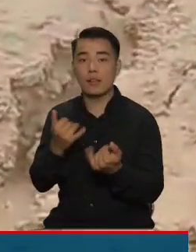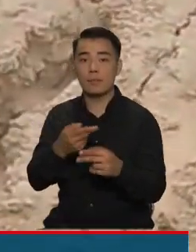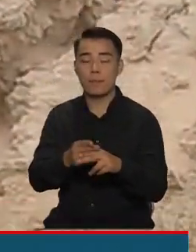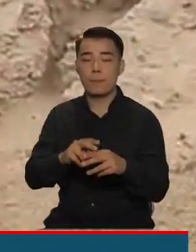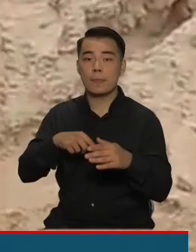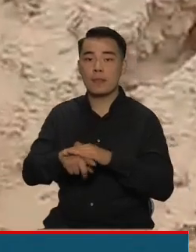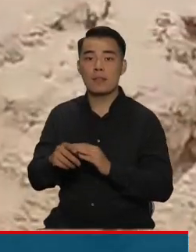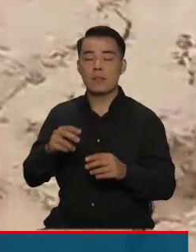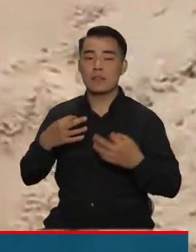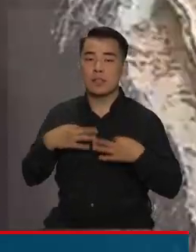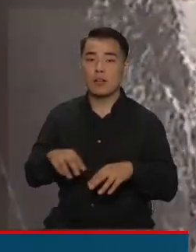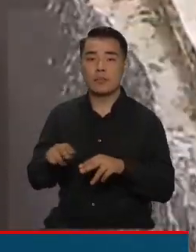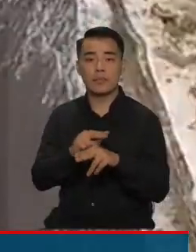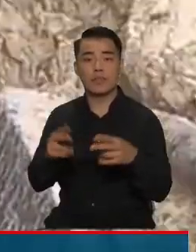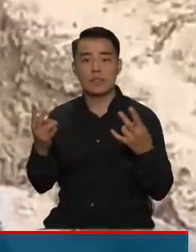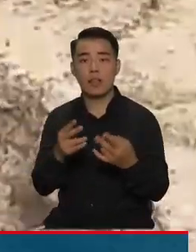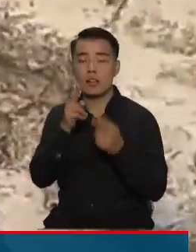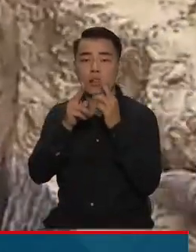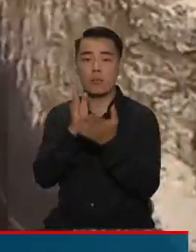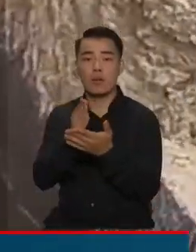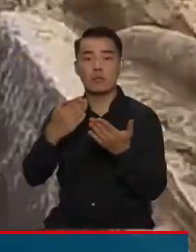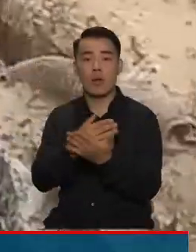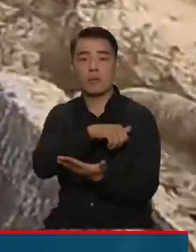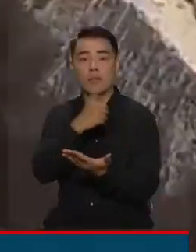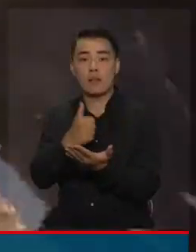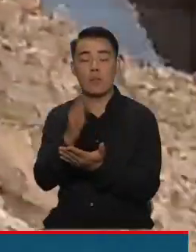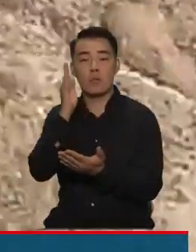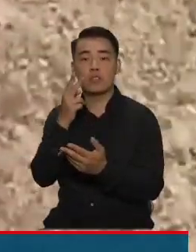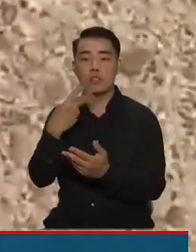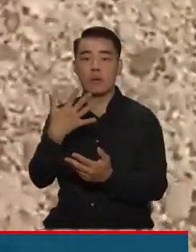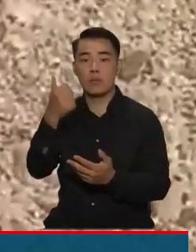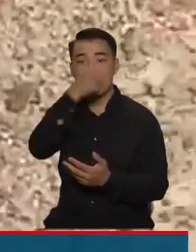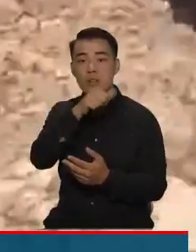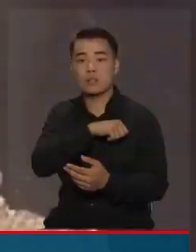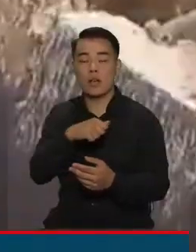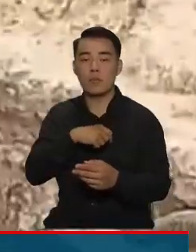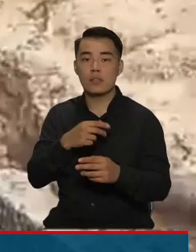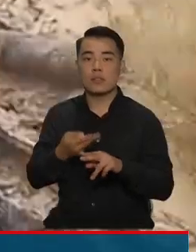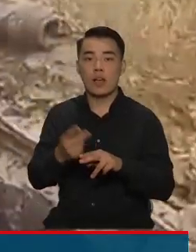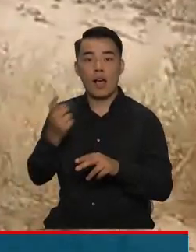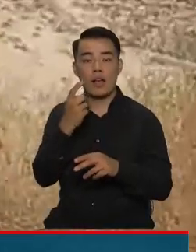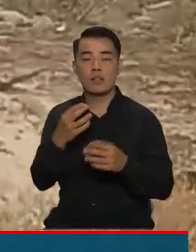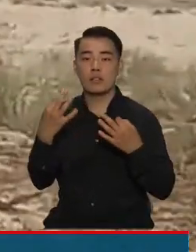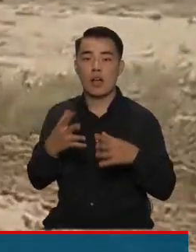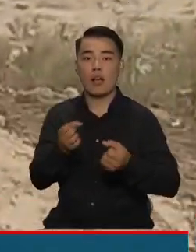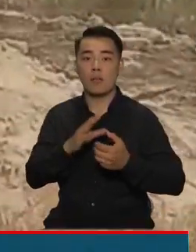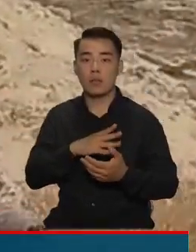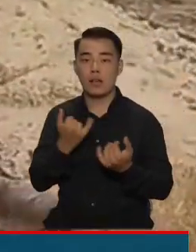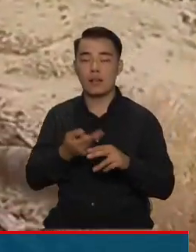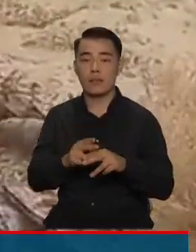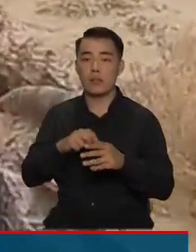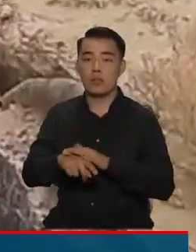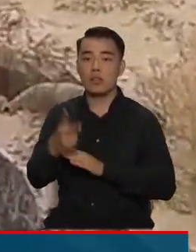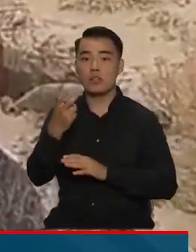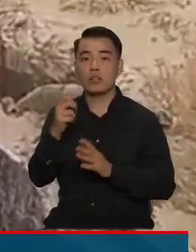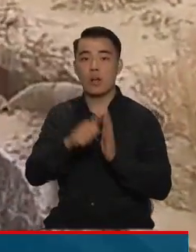тез түзесе деп шағымданып отыр. Ал жаңа қожайын кенішті алдағы 25 жыл бойы игеруге рұқсат алған. Қазір онда шамамен